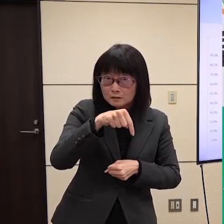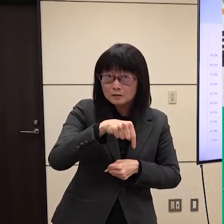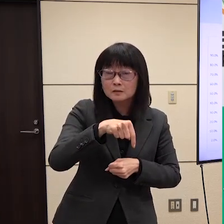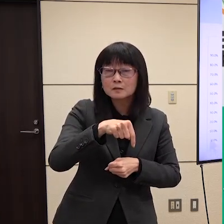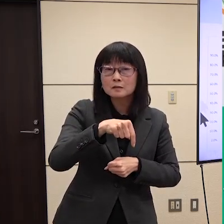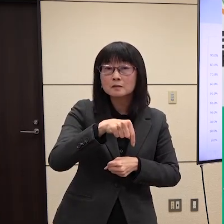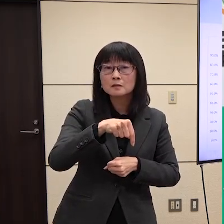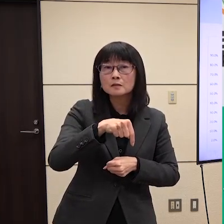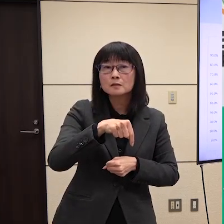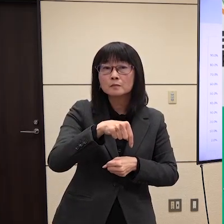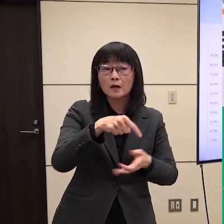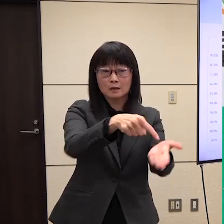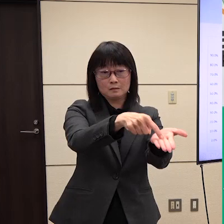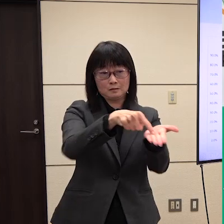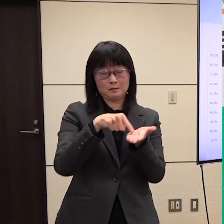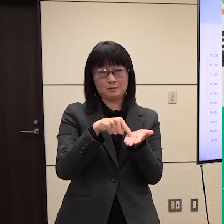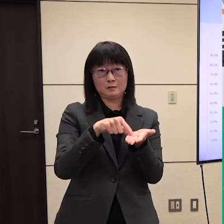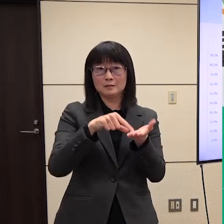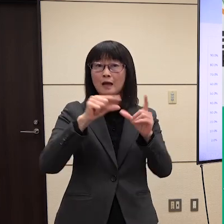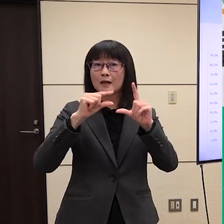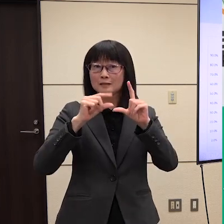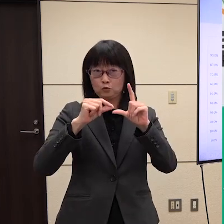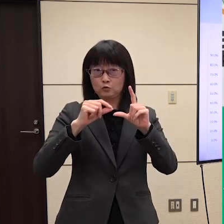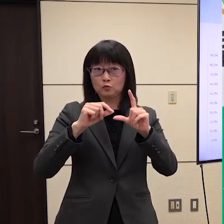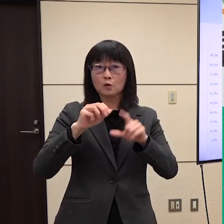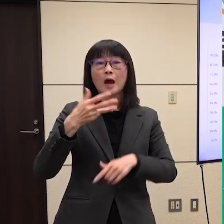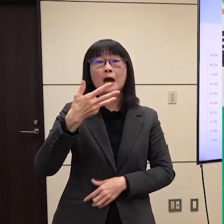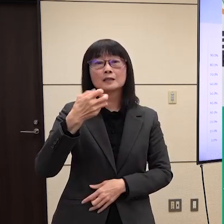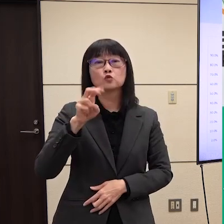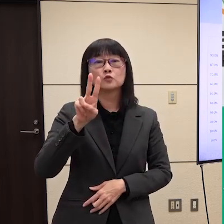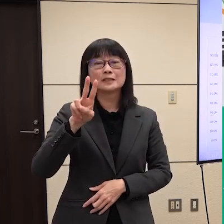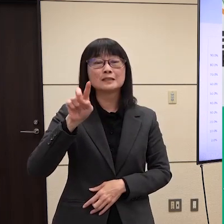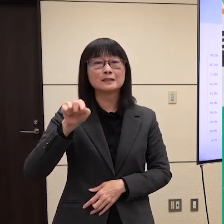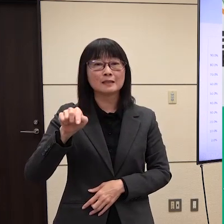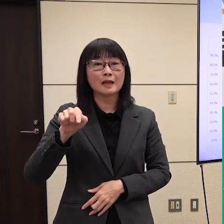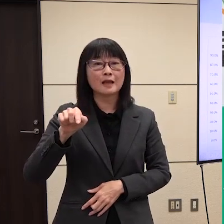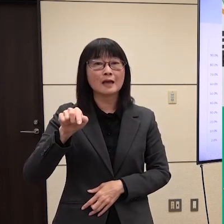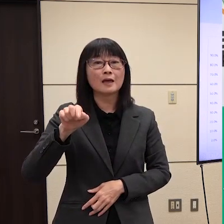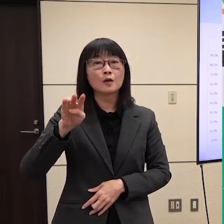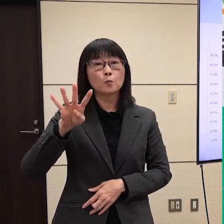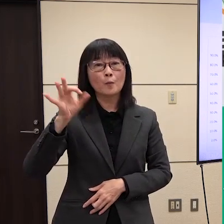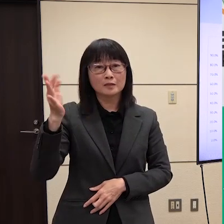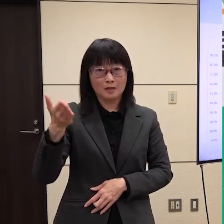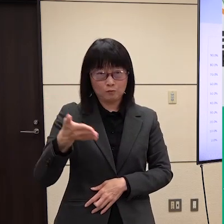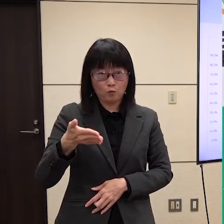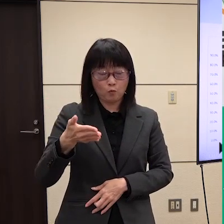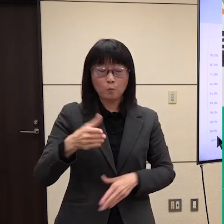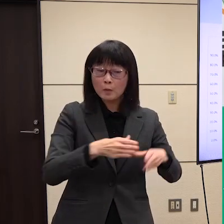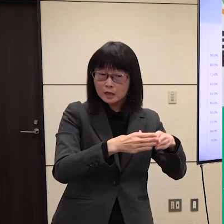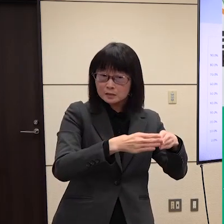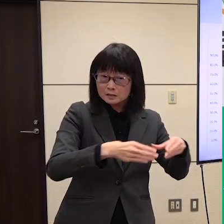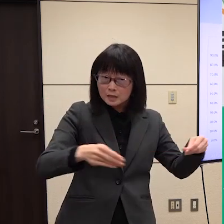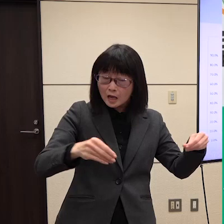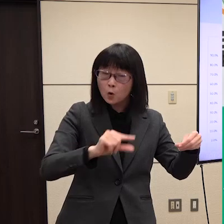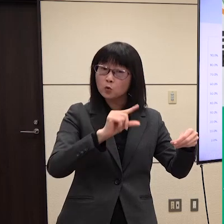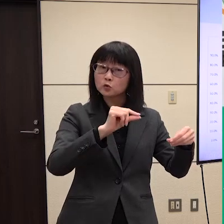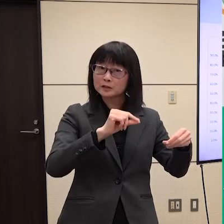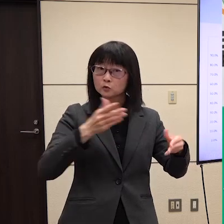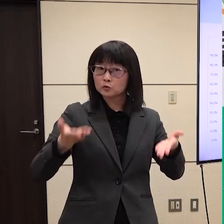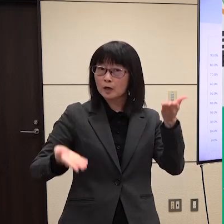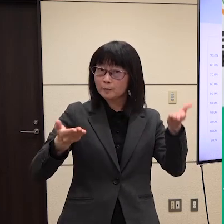ね、申請率は今 82.4% で、全国から比べると 4% ぐらい高くなっております